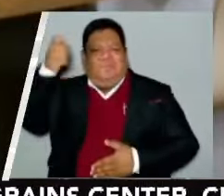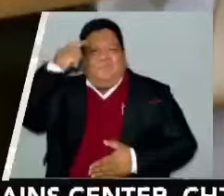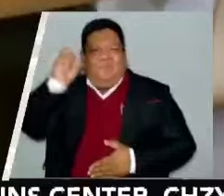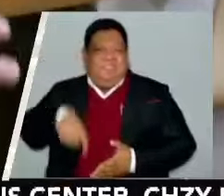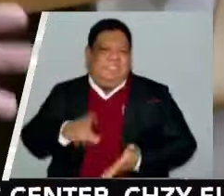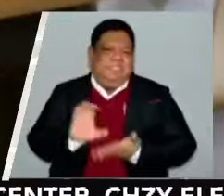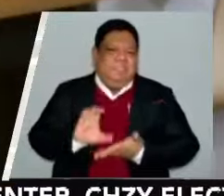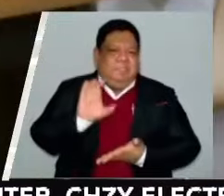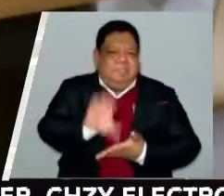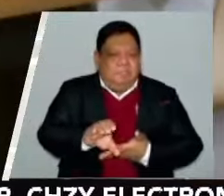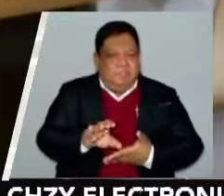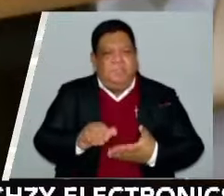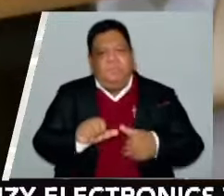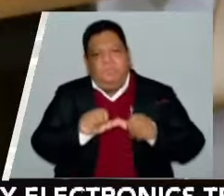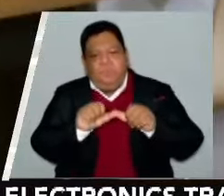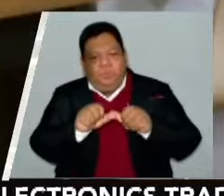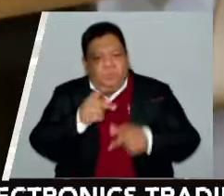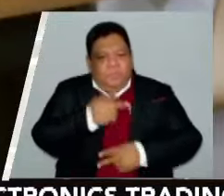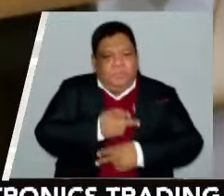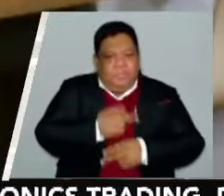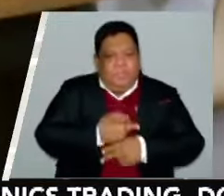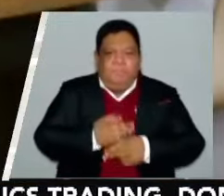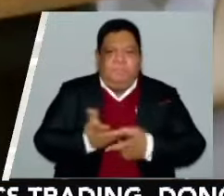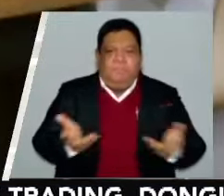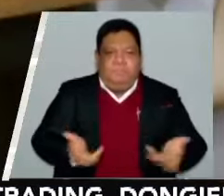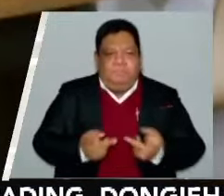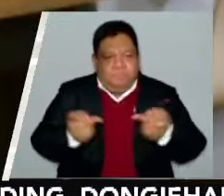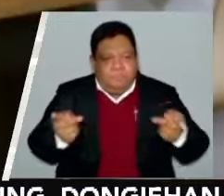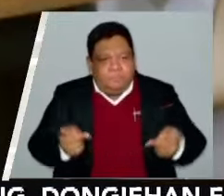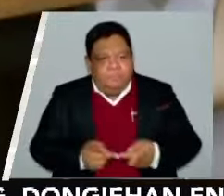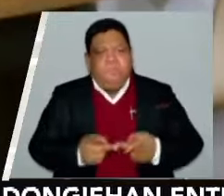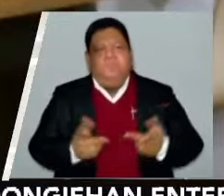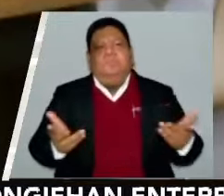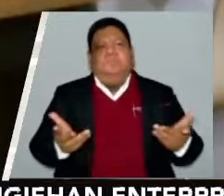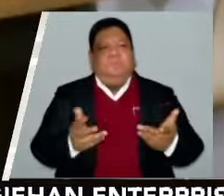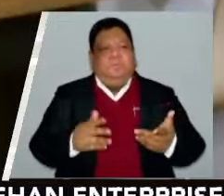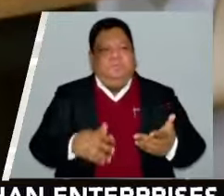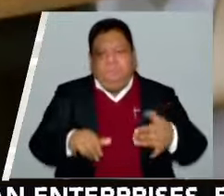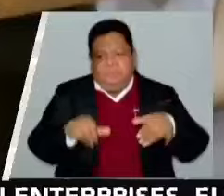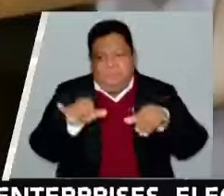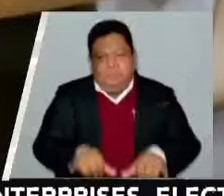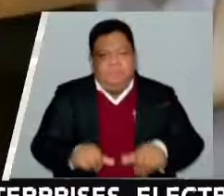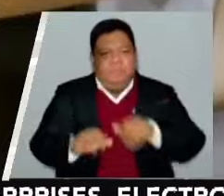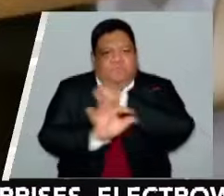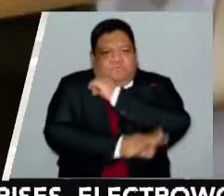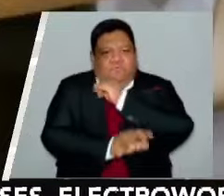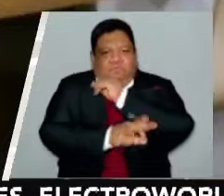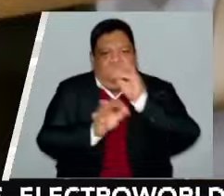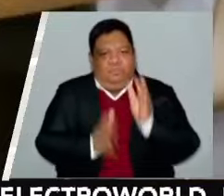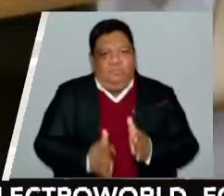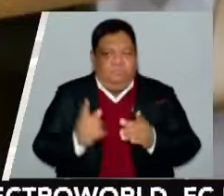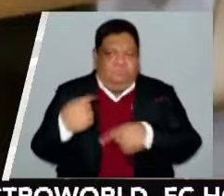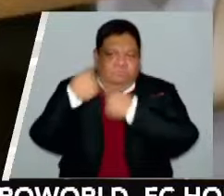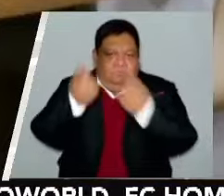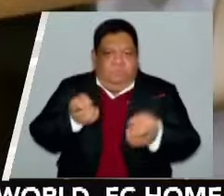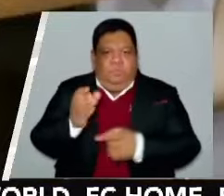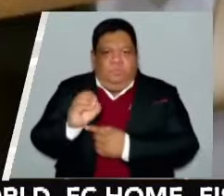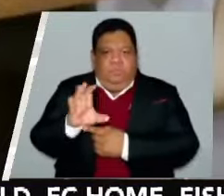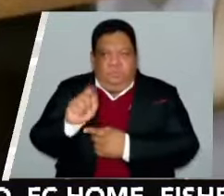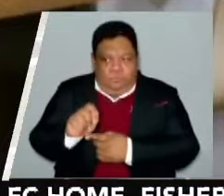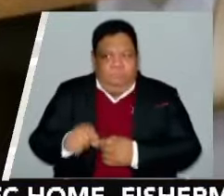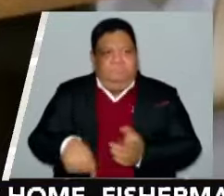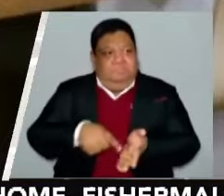yung nung detention ng ating mga foreign nationals mula pa noong October. Kasama na rin yung flight costs. Sa 7:30 a.m.